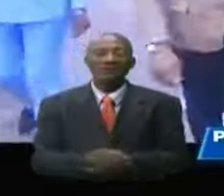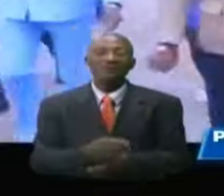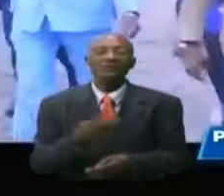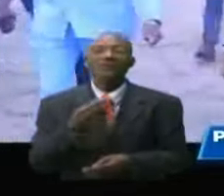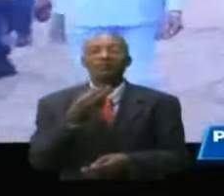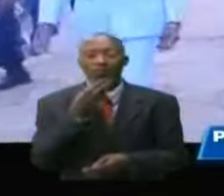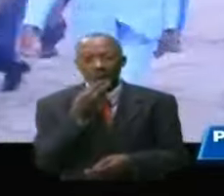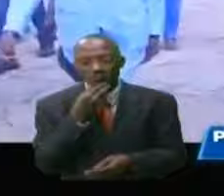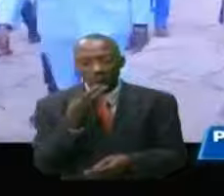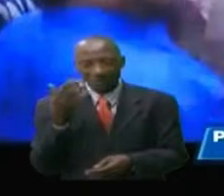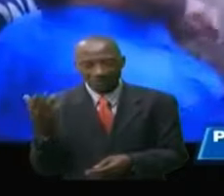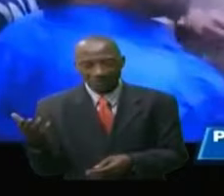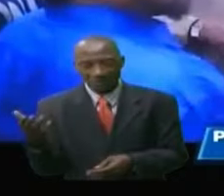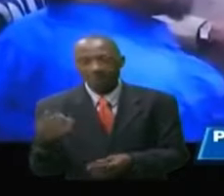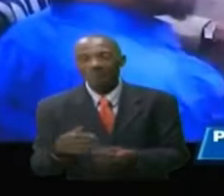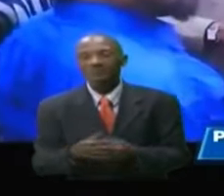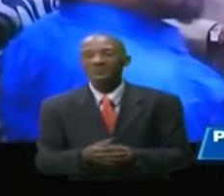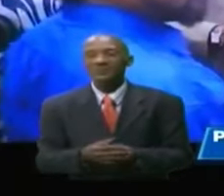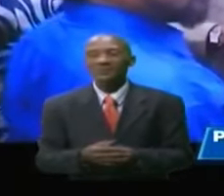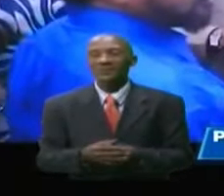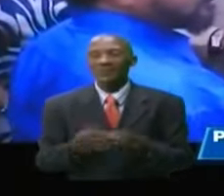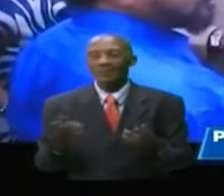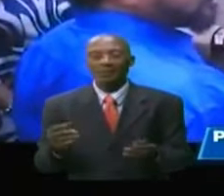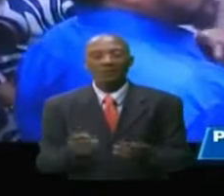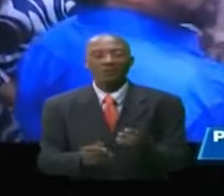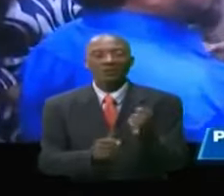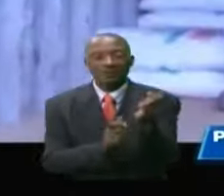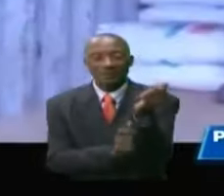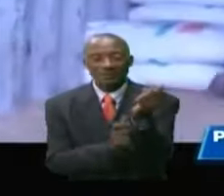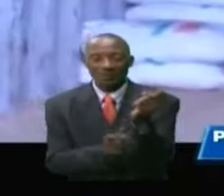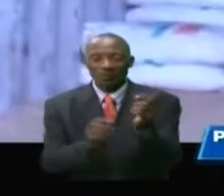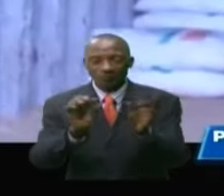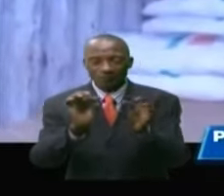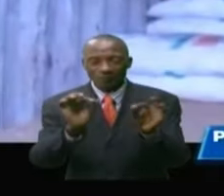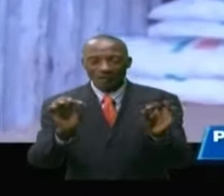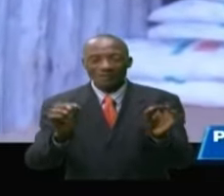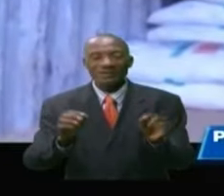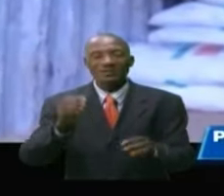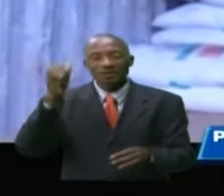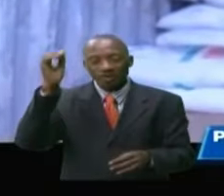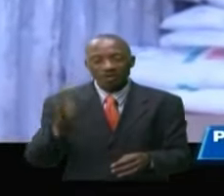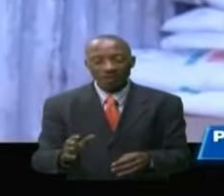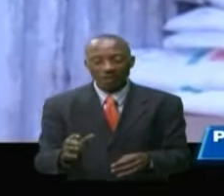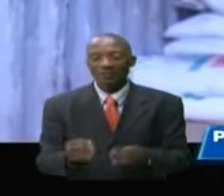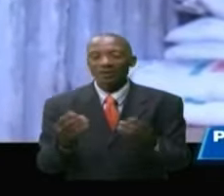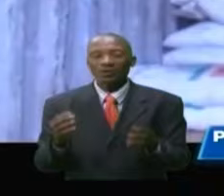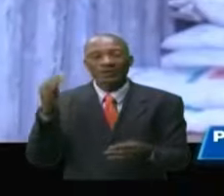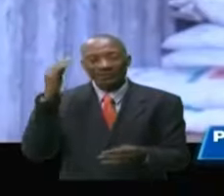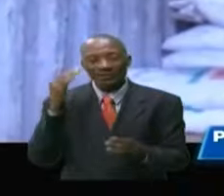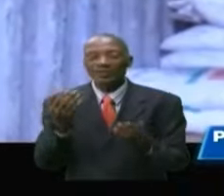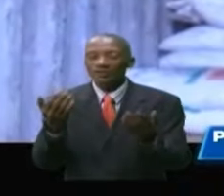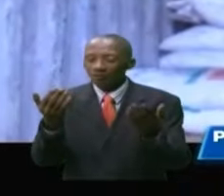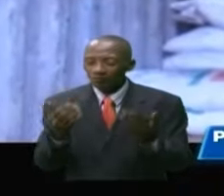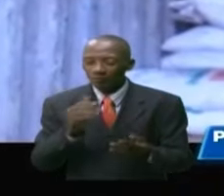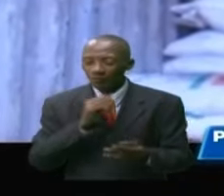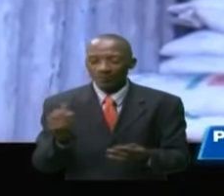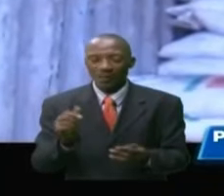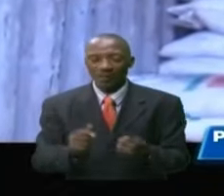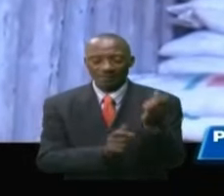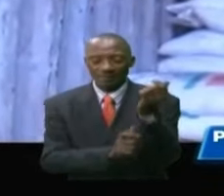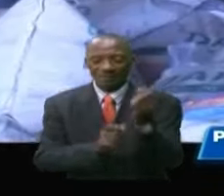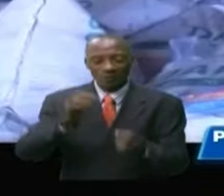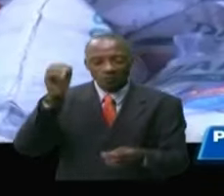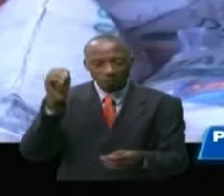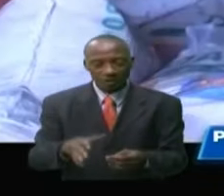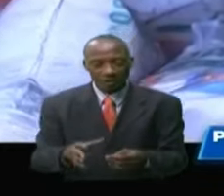ministre Mpanda a annoncé des solutions palliatives qui consistent premièrement à déverser sur le marché de Mbujimayi 500